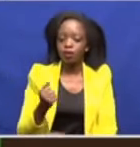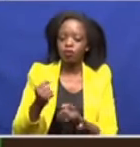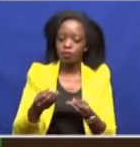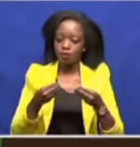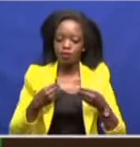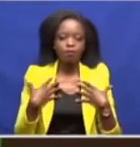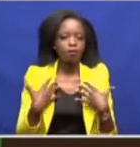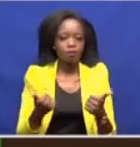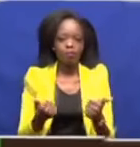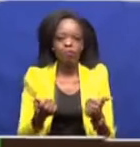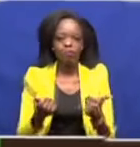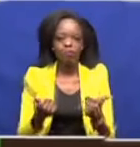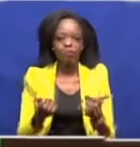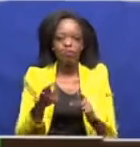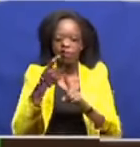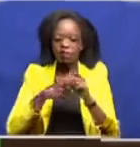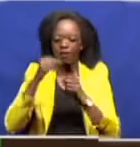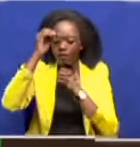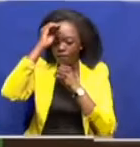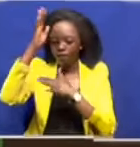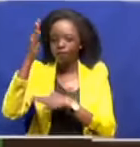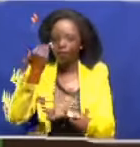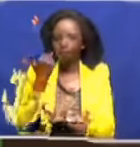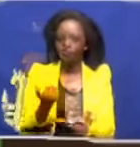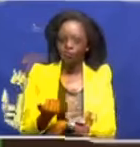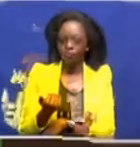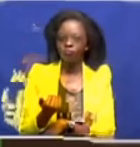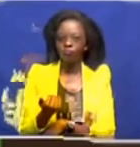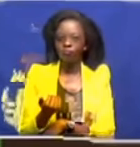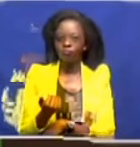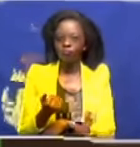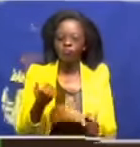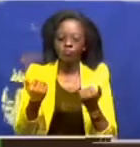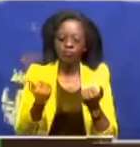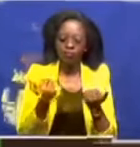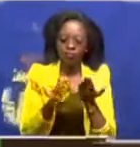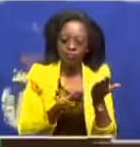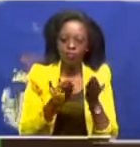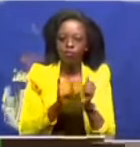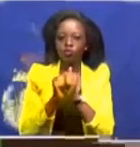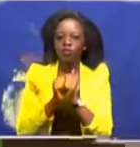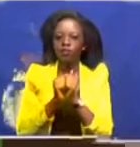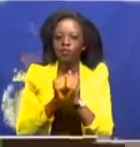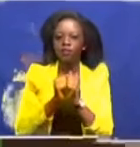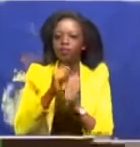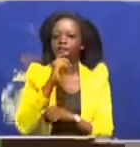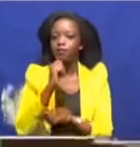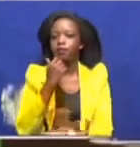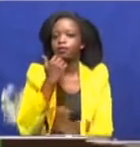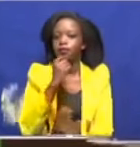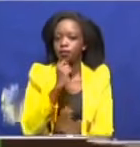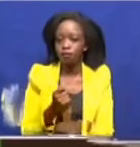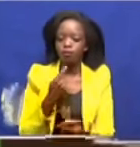uzima, atokaye kwa Baba na Mwana, anayeabudiwa na kutukuzwa pamoja na Baba na Mwana, aliyenena